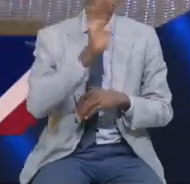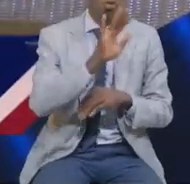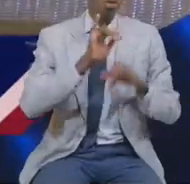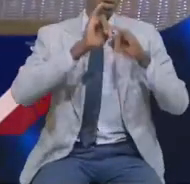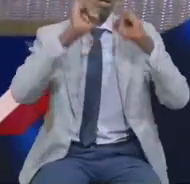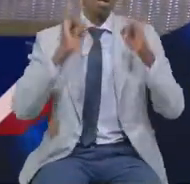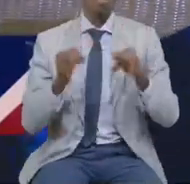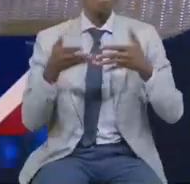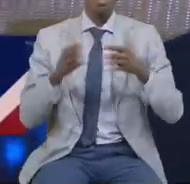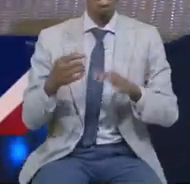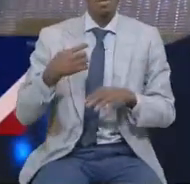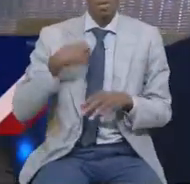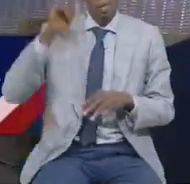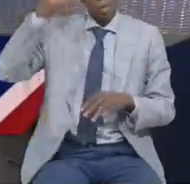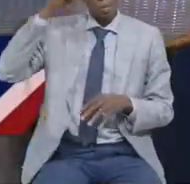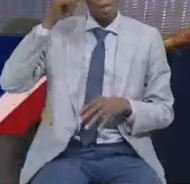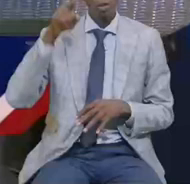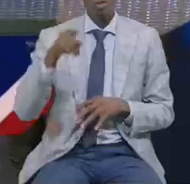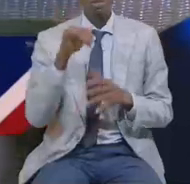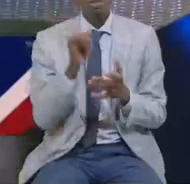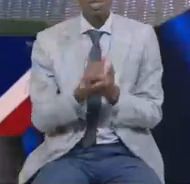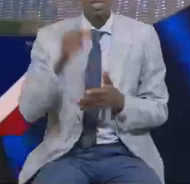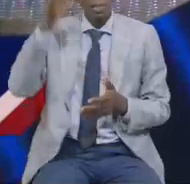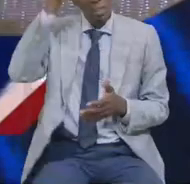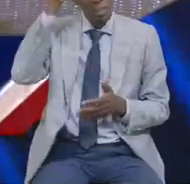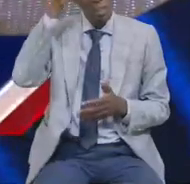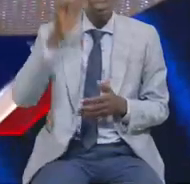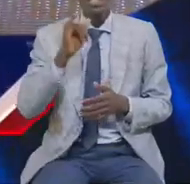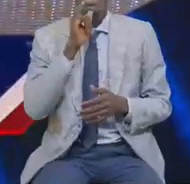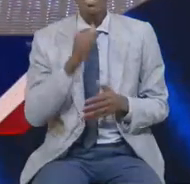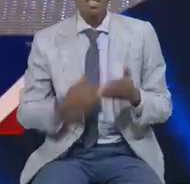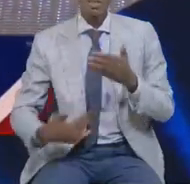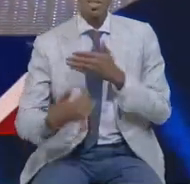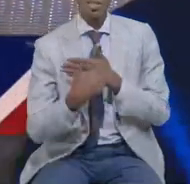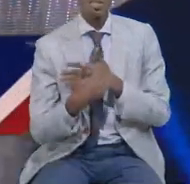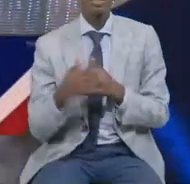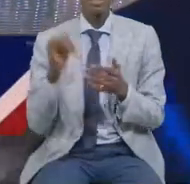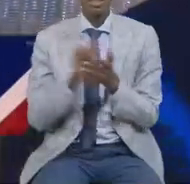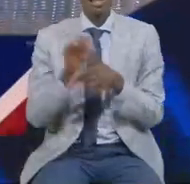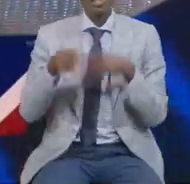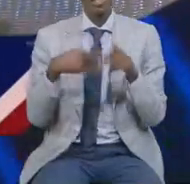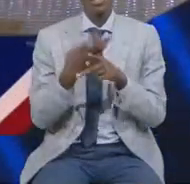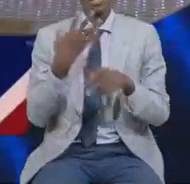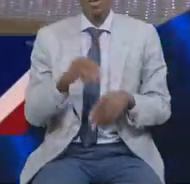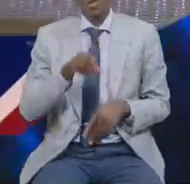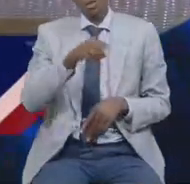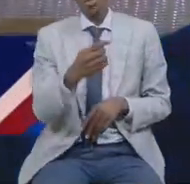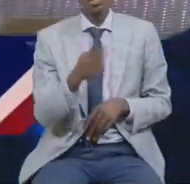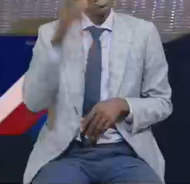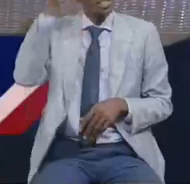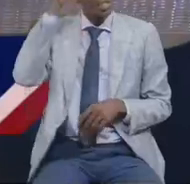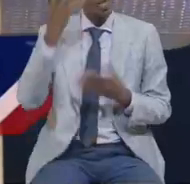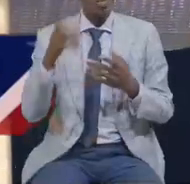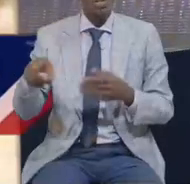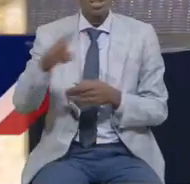vous rappeler. Satan est derrière toute cette accusation. Satan voulait qu'il